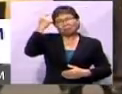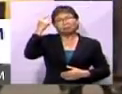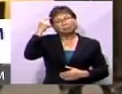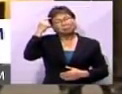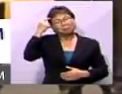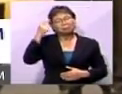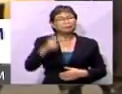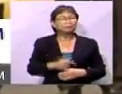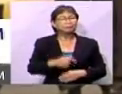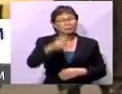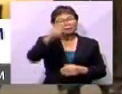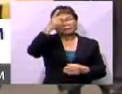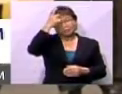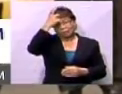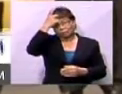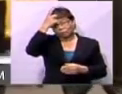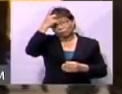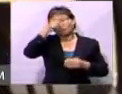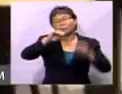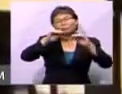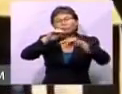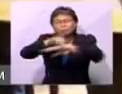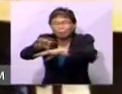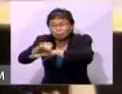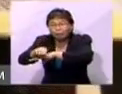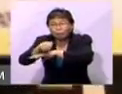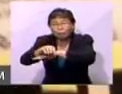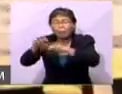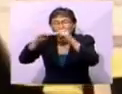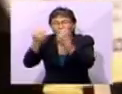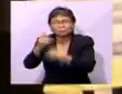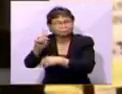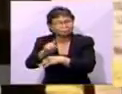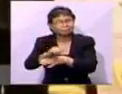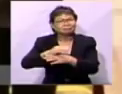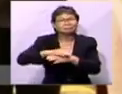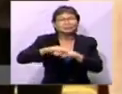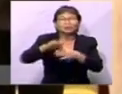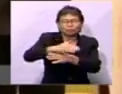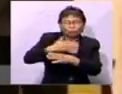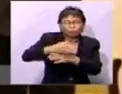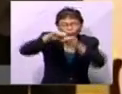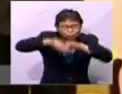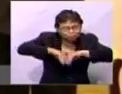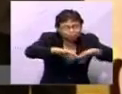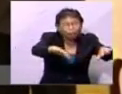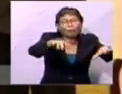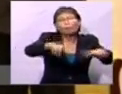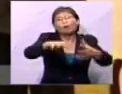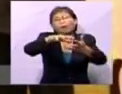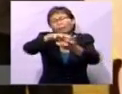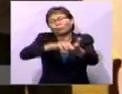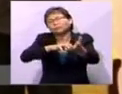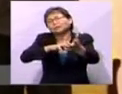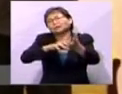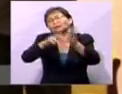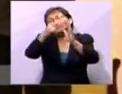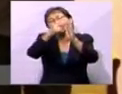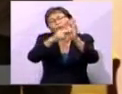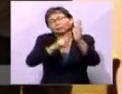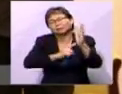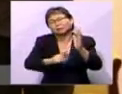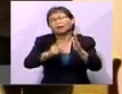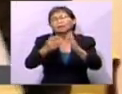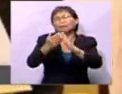Datuk Dr. Ashraf turut menasihatkan masyarakat agar tidak berkongsi atau menular sebarang bentuk pengaruh yang boleh merosakkan akidah melalui